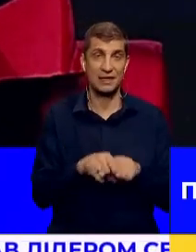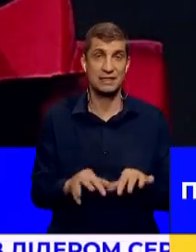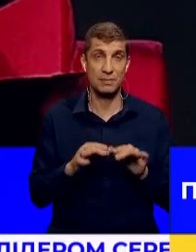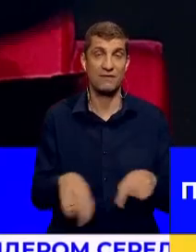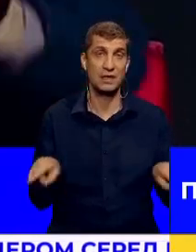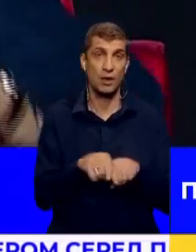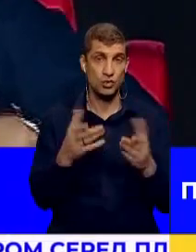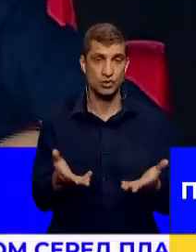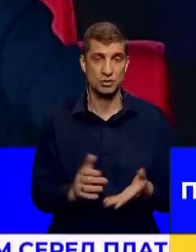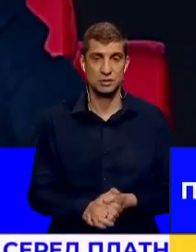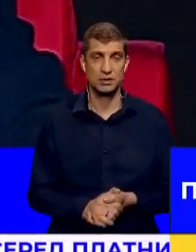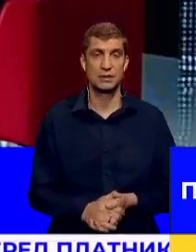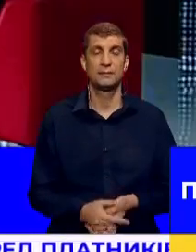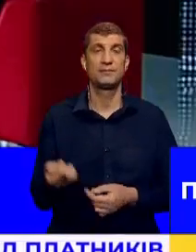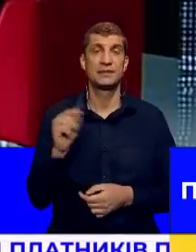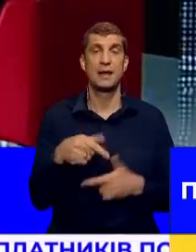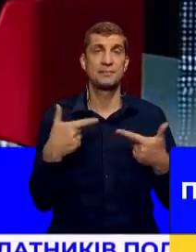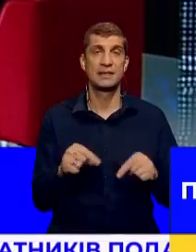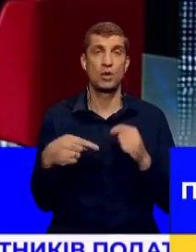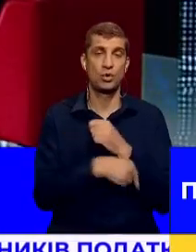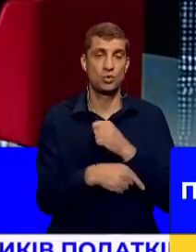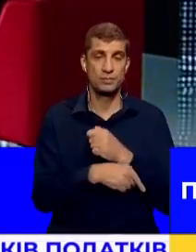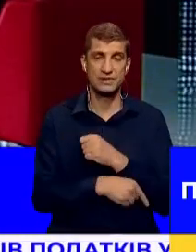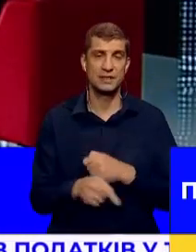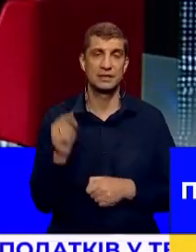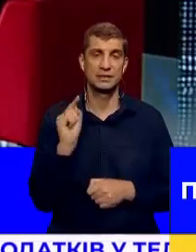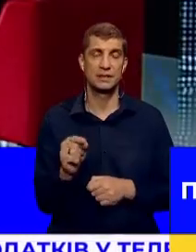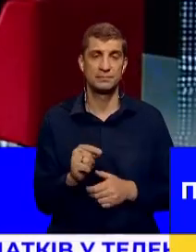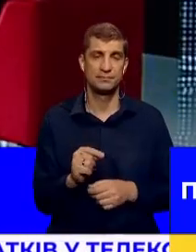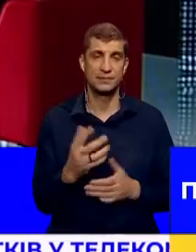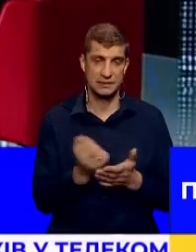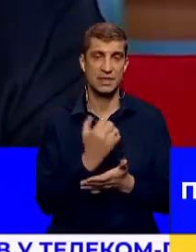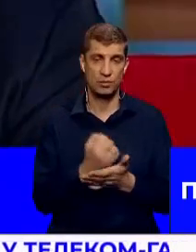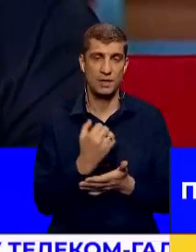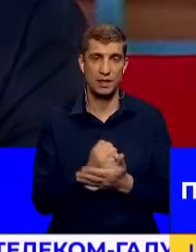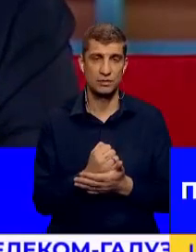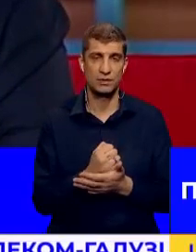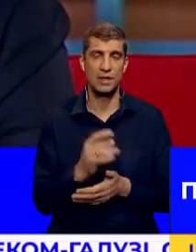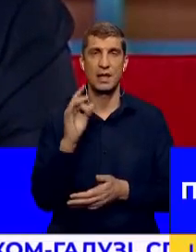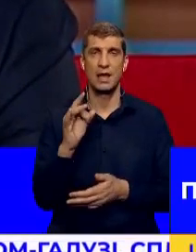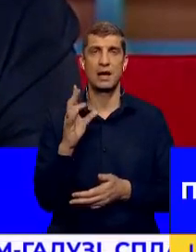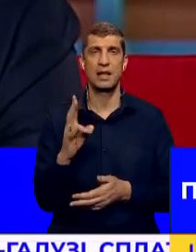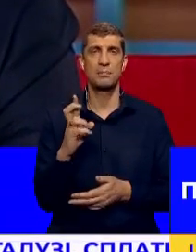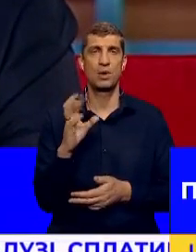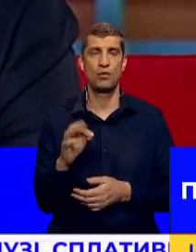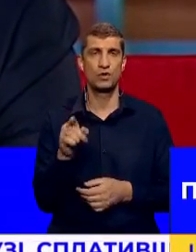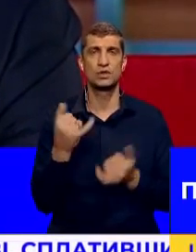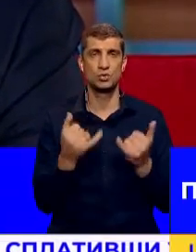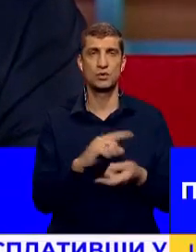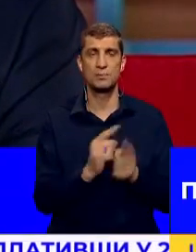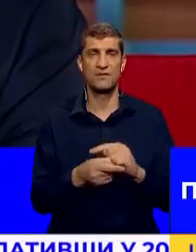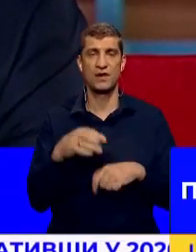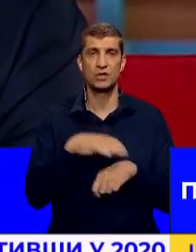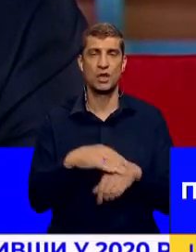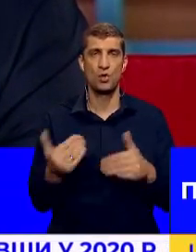справах також. Там, де корупція, там заробляють. РНБО вони сьогодні перетворили фактично